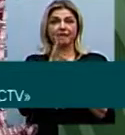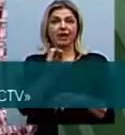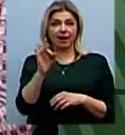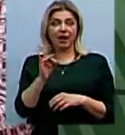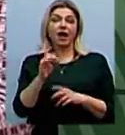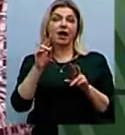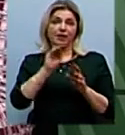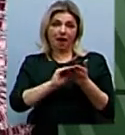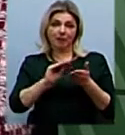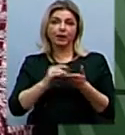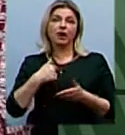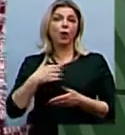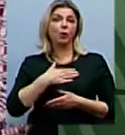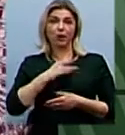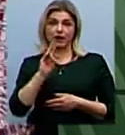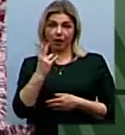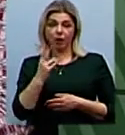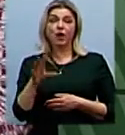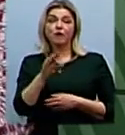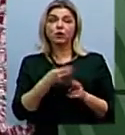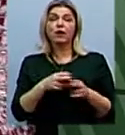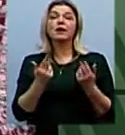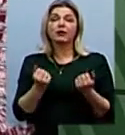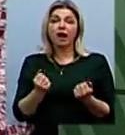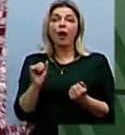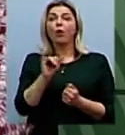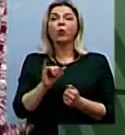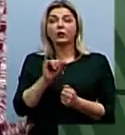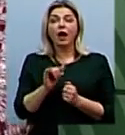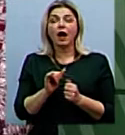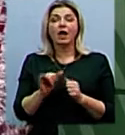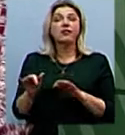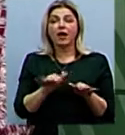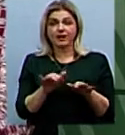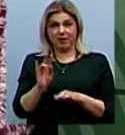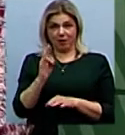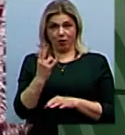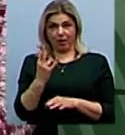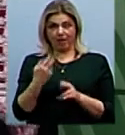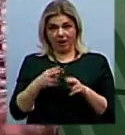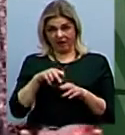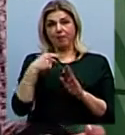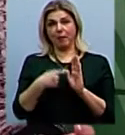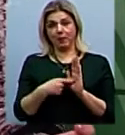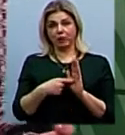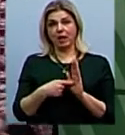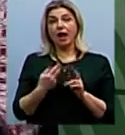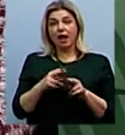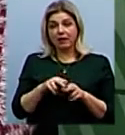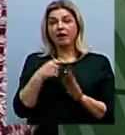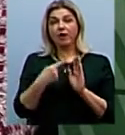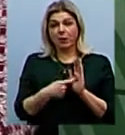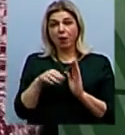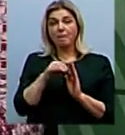«Я люблю Николаев». Это все да. Куда двигается, Николай, вопрос? И на этот вопрос мэр хотел в 2015